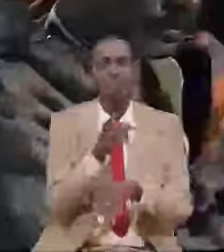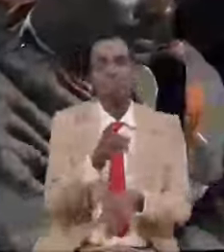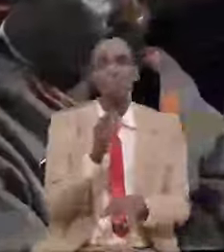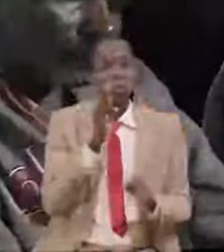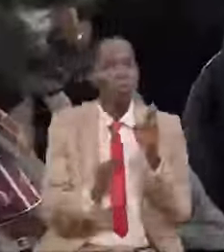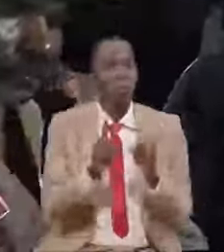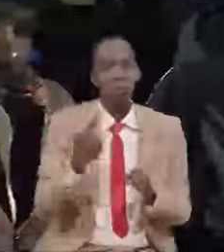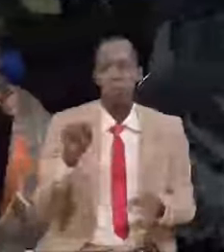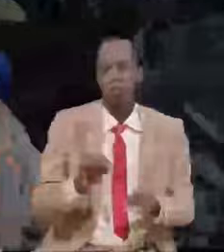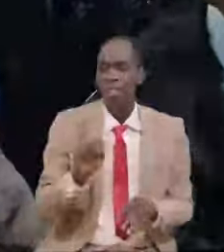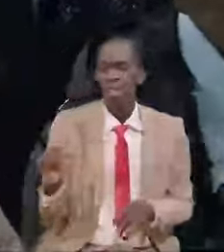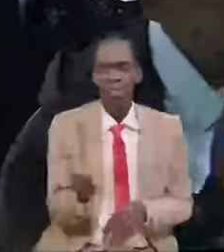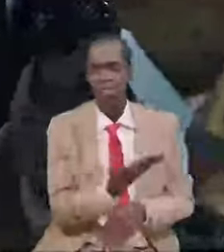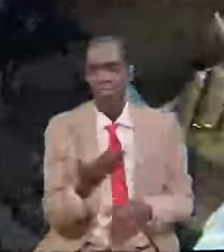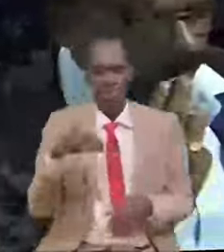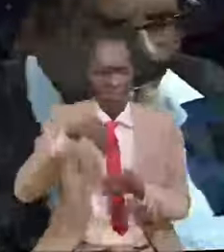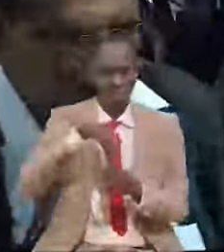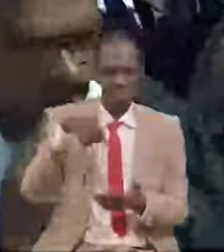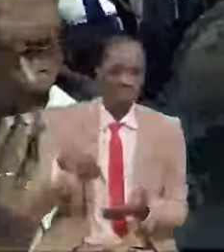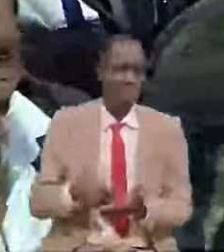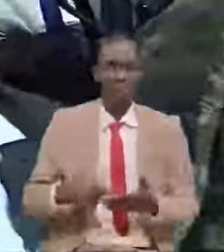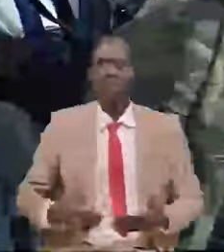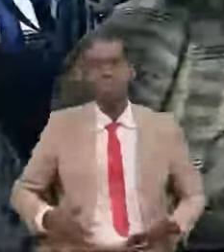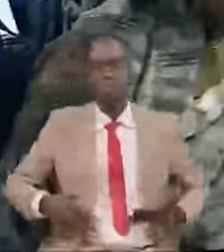Si nous avons besoin de quelque chose dans cette vie,